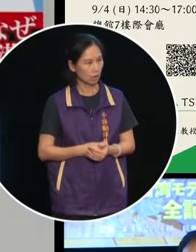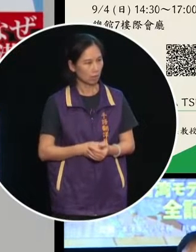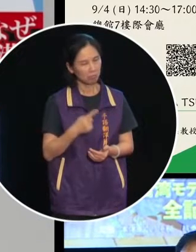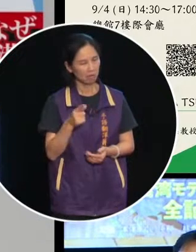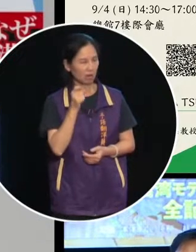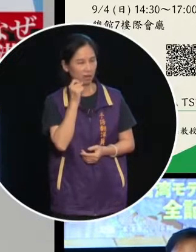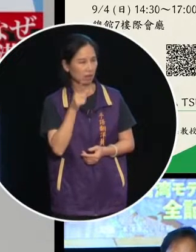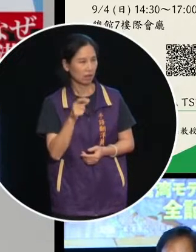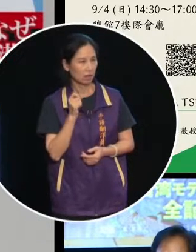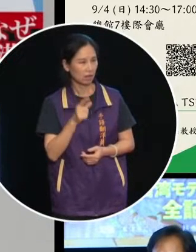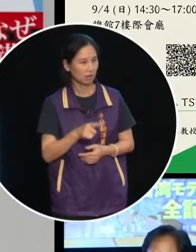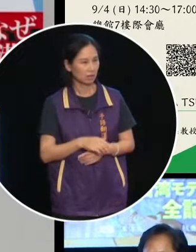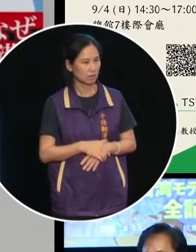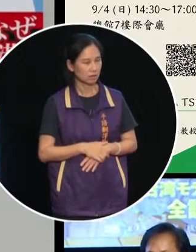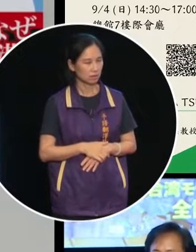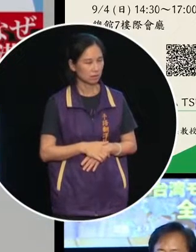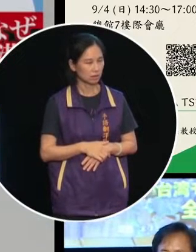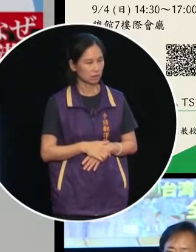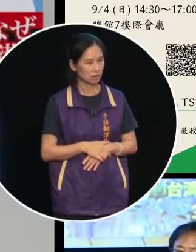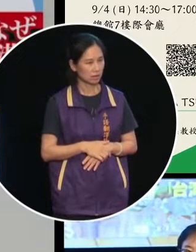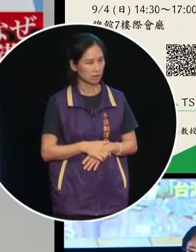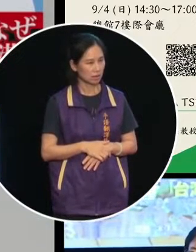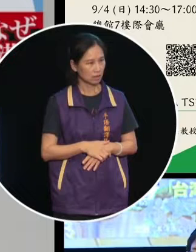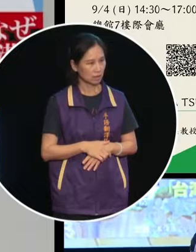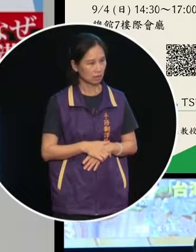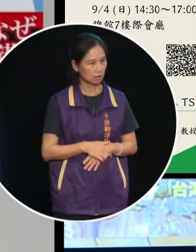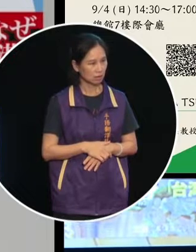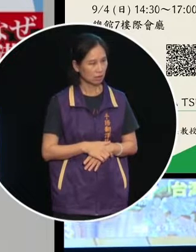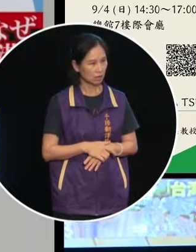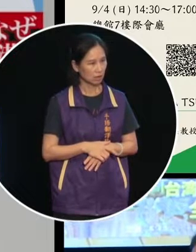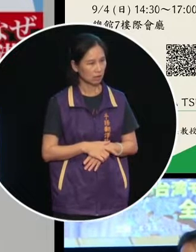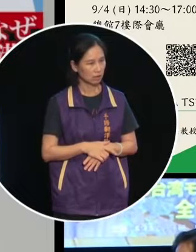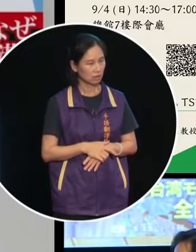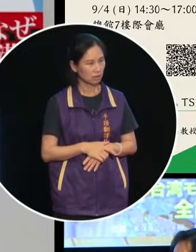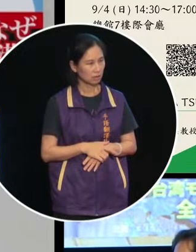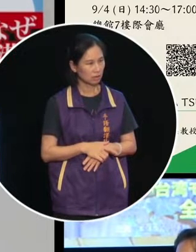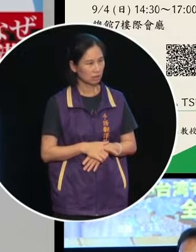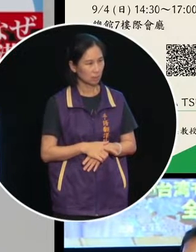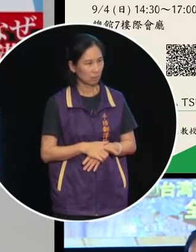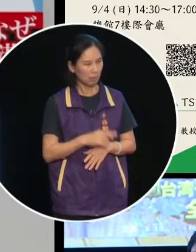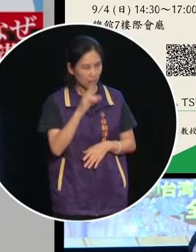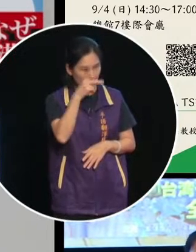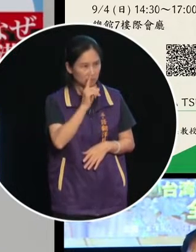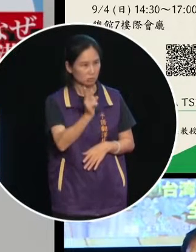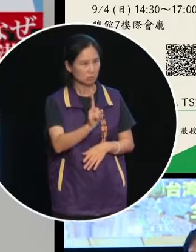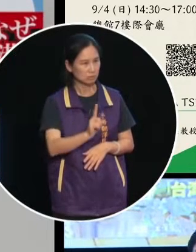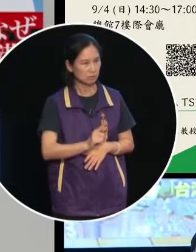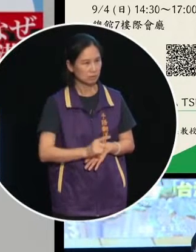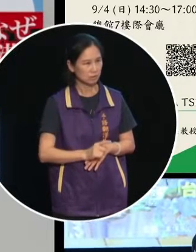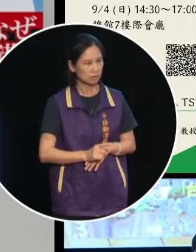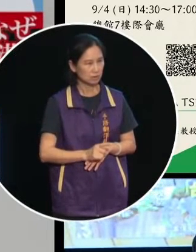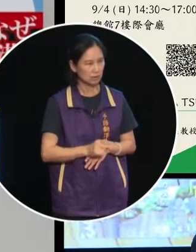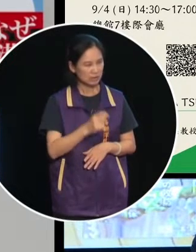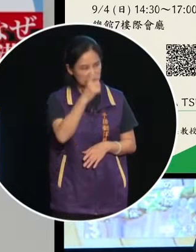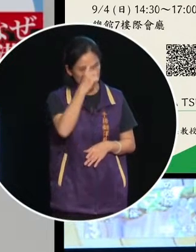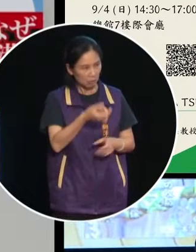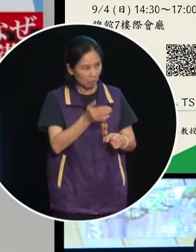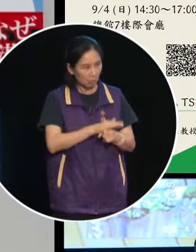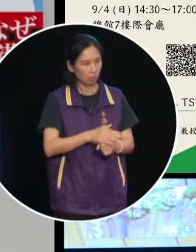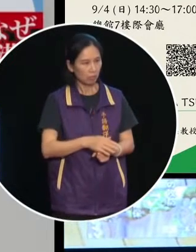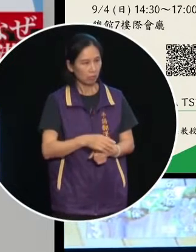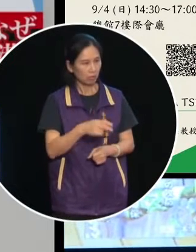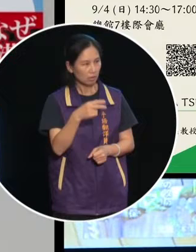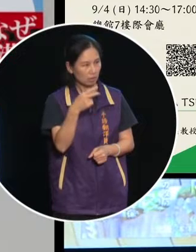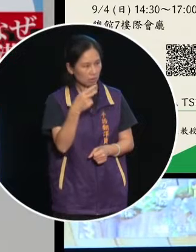欢。跟香港也是一样，犯了一个错误，又为了弥补错误，又做坏